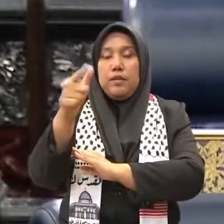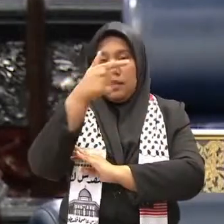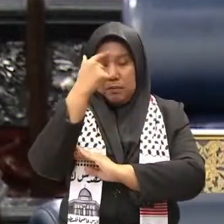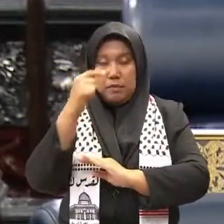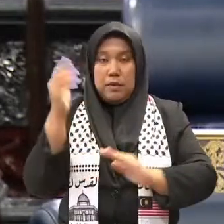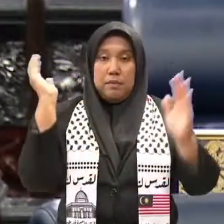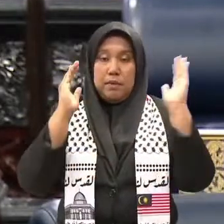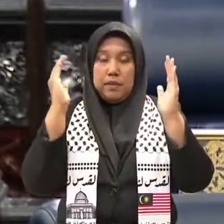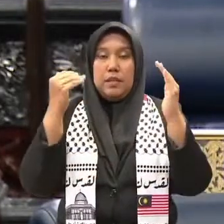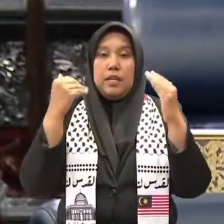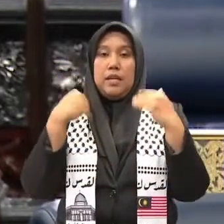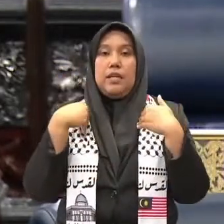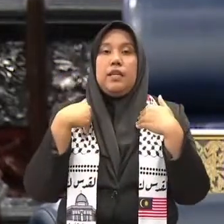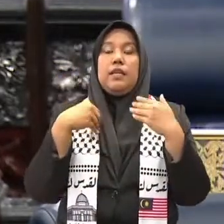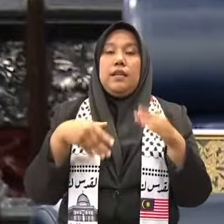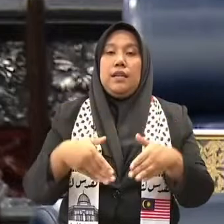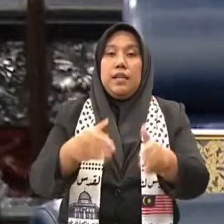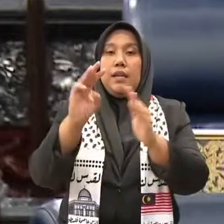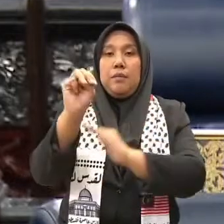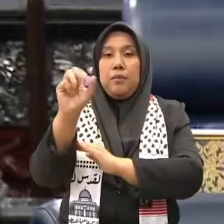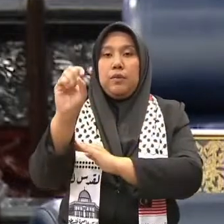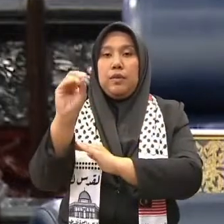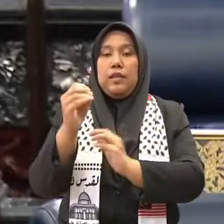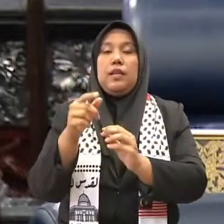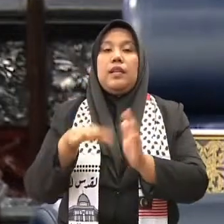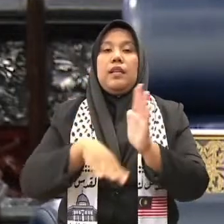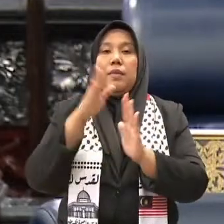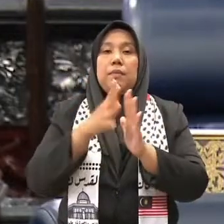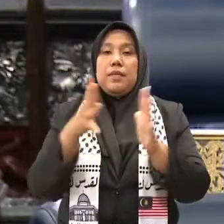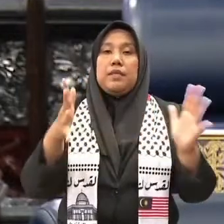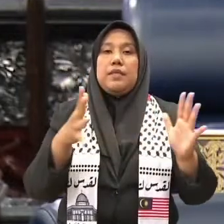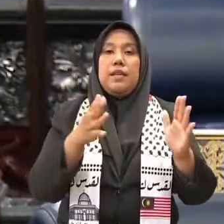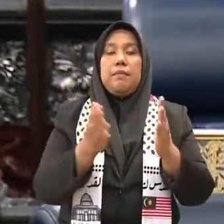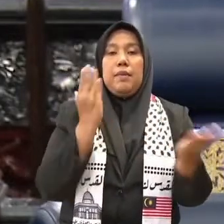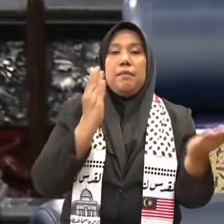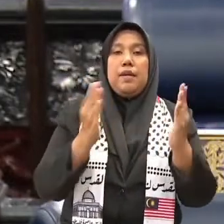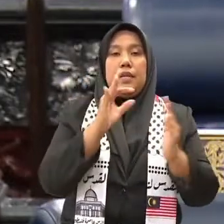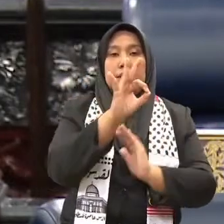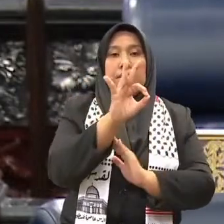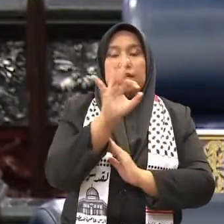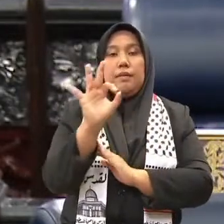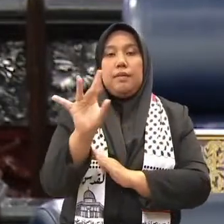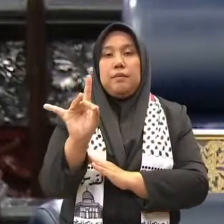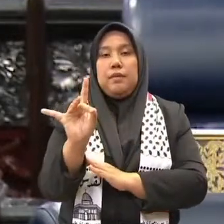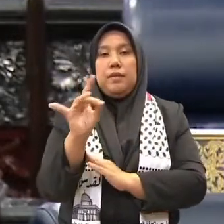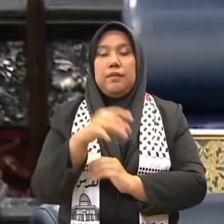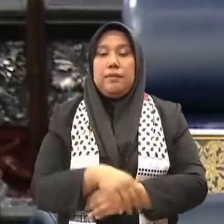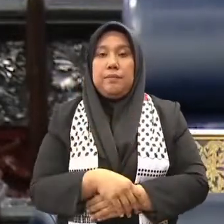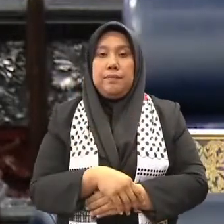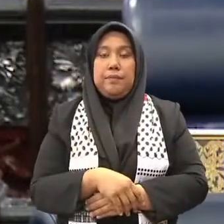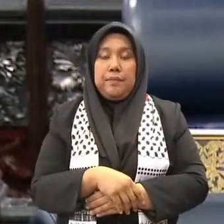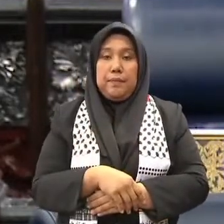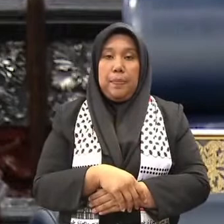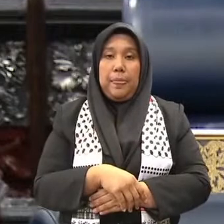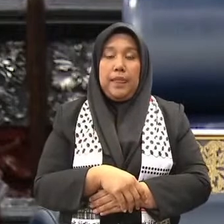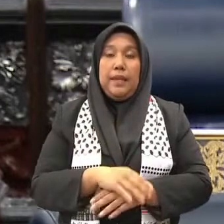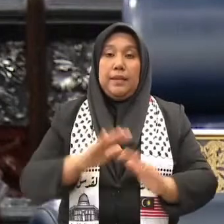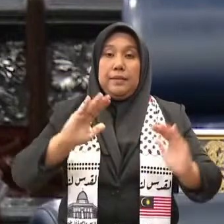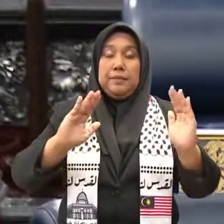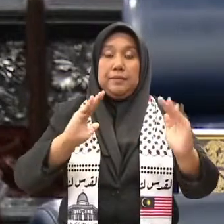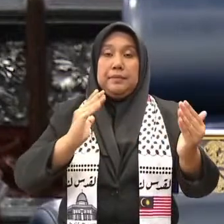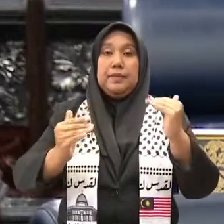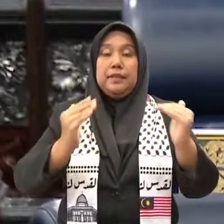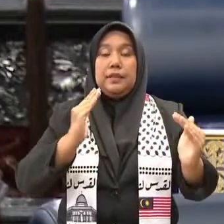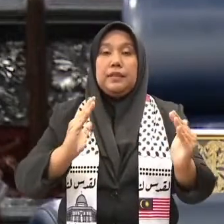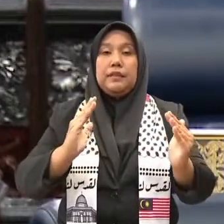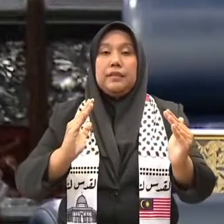pada hari ini berbanding 1998 oleh yang demikian sebagai bank pusat yang bertanggungjawab terhadap kestabilan pasaran kewangan dan mata